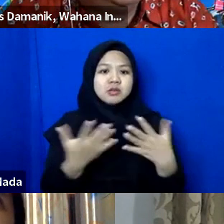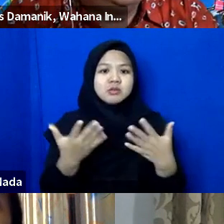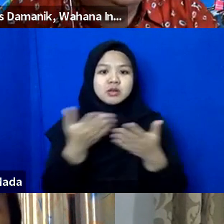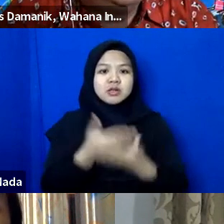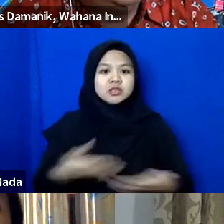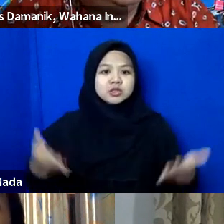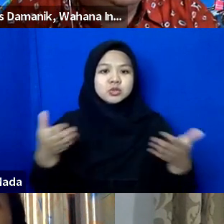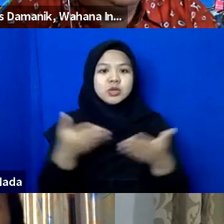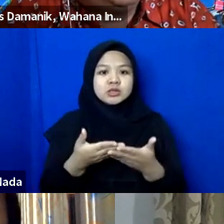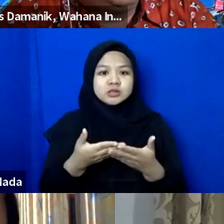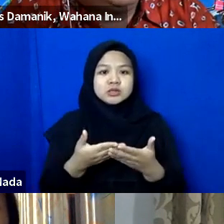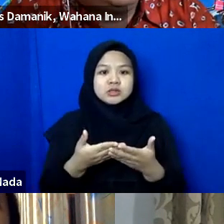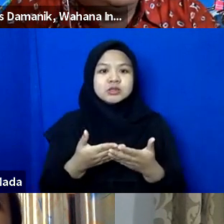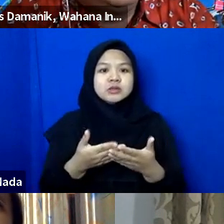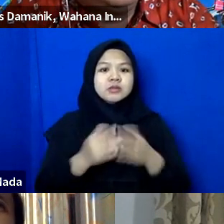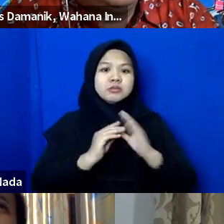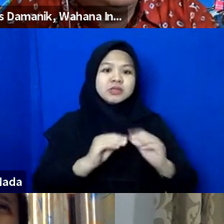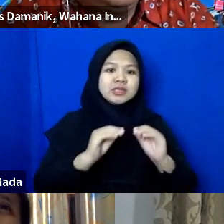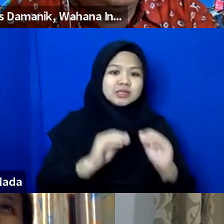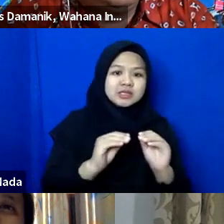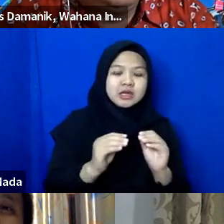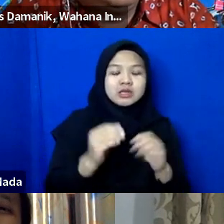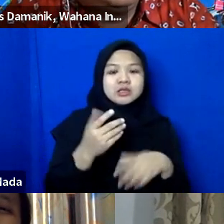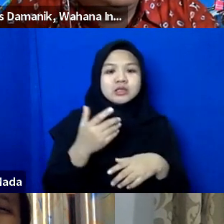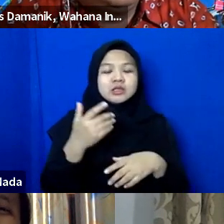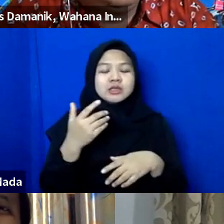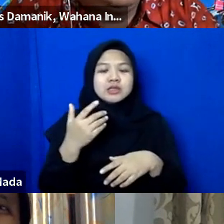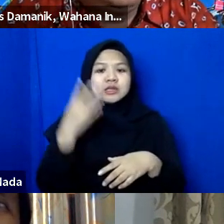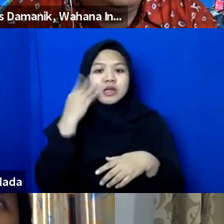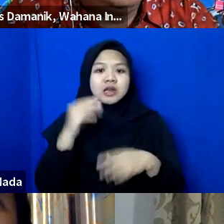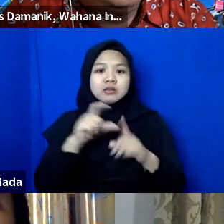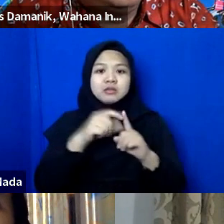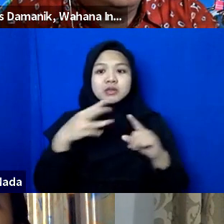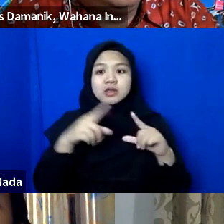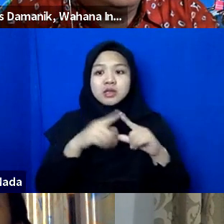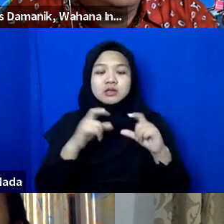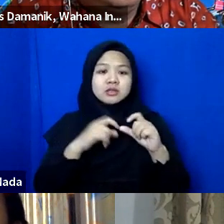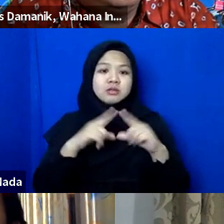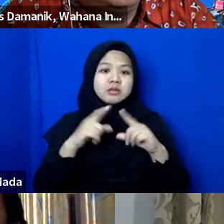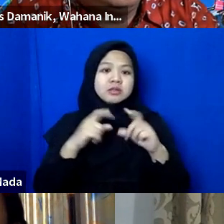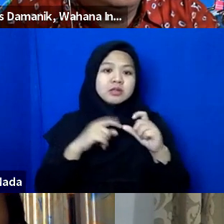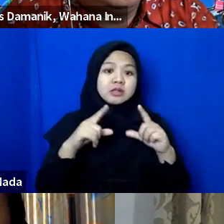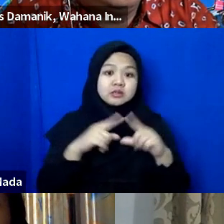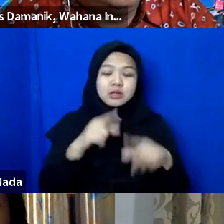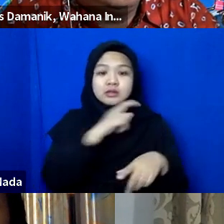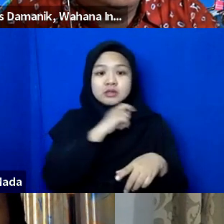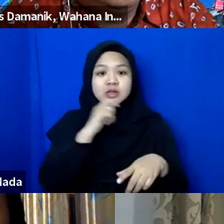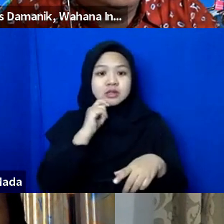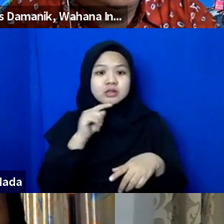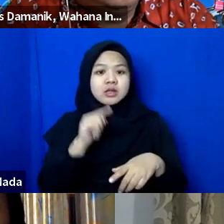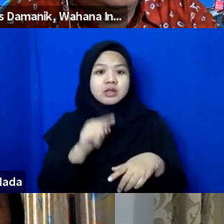situasi pendidikan yang dialami oleh Dea dan Salsa ternyata ini